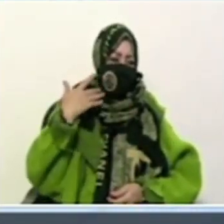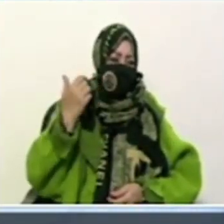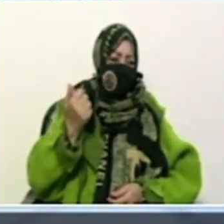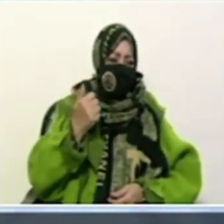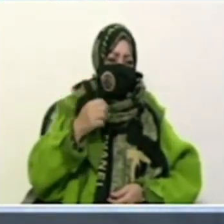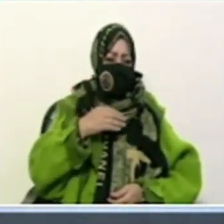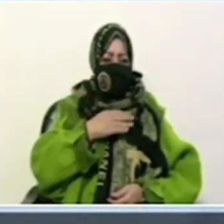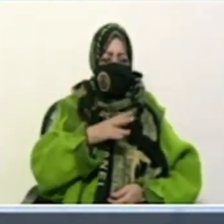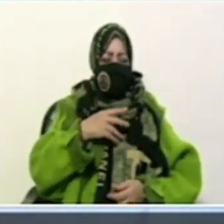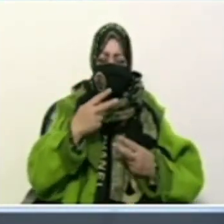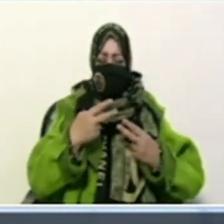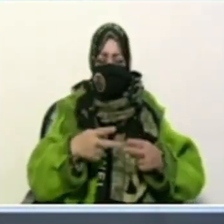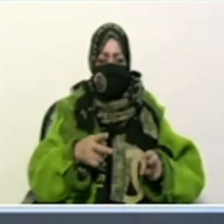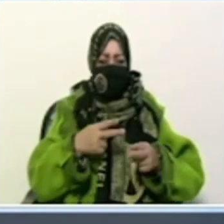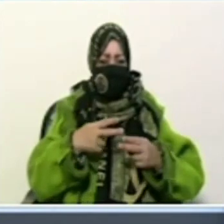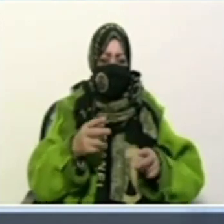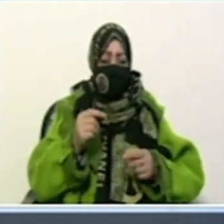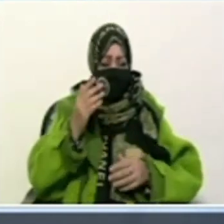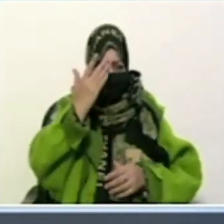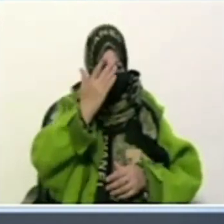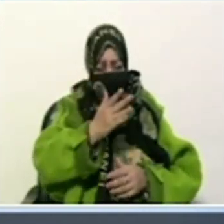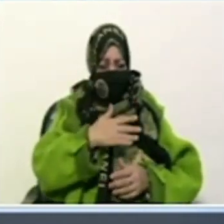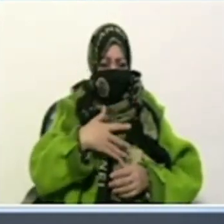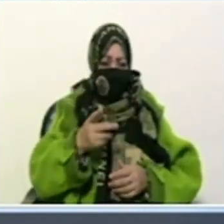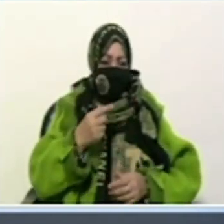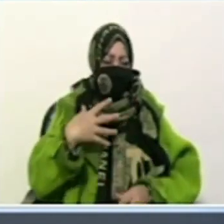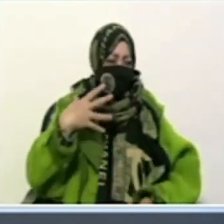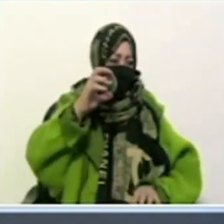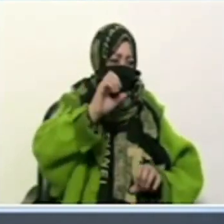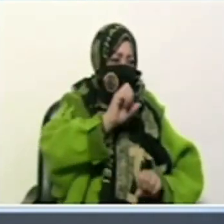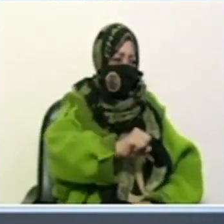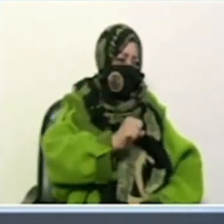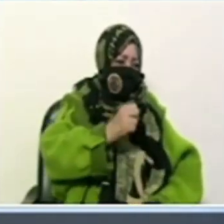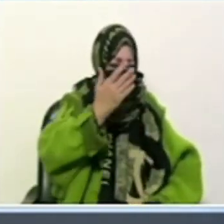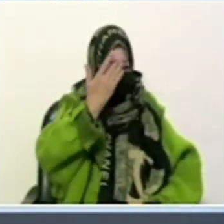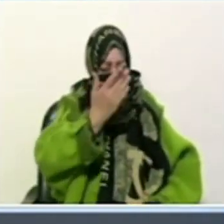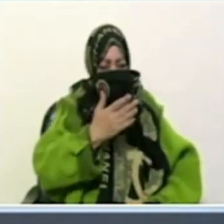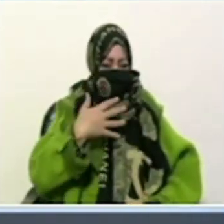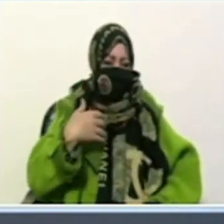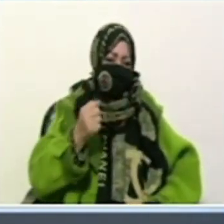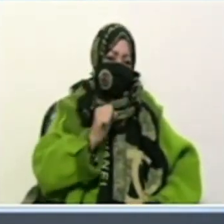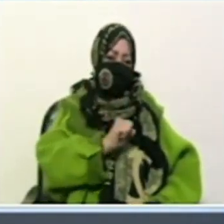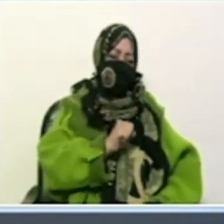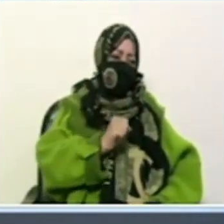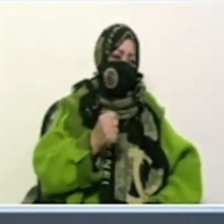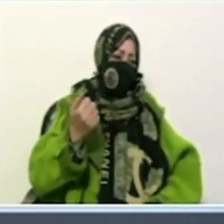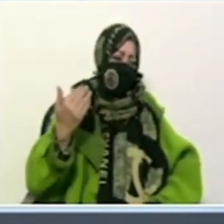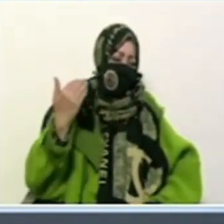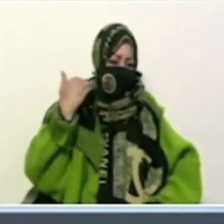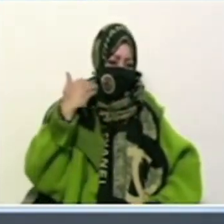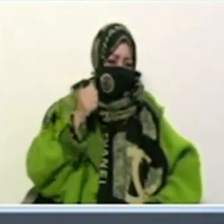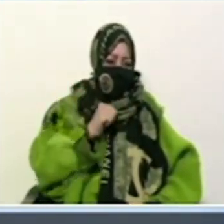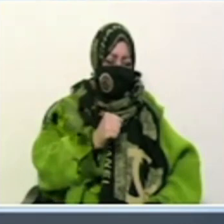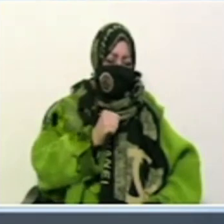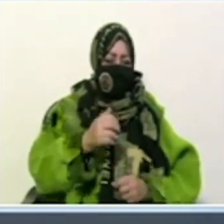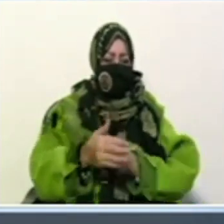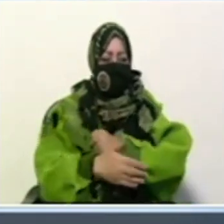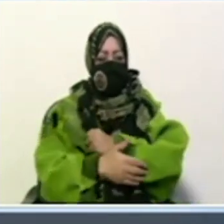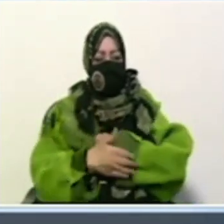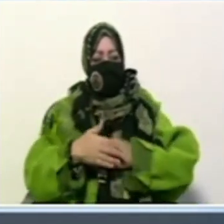بها عليه، فقد تملكها الوالد يعني، فله أن يعق بها عن